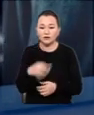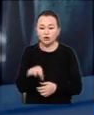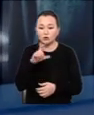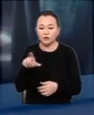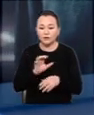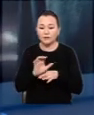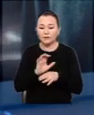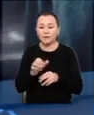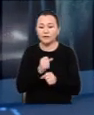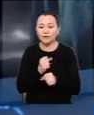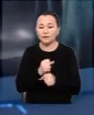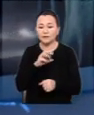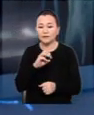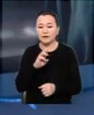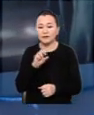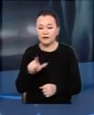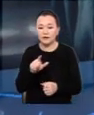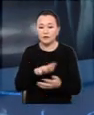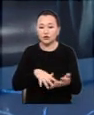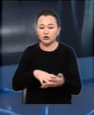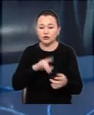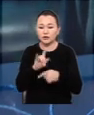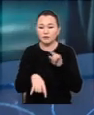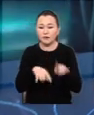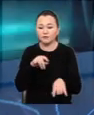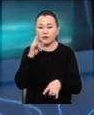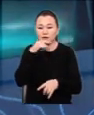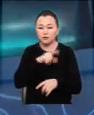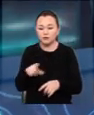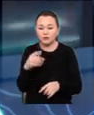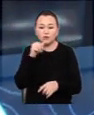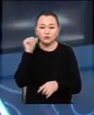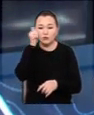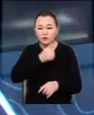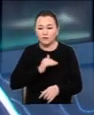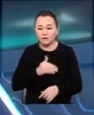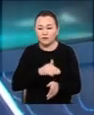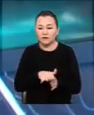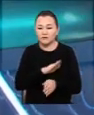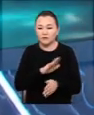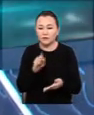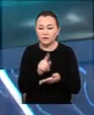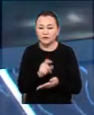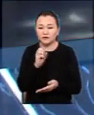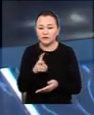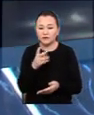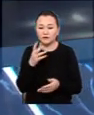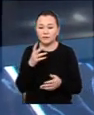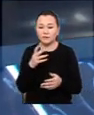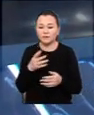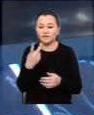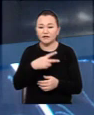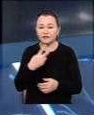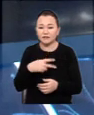Недобросовестные производители мебели продолжают обманывать казахстанцев. В прошлом году фирма не выполнила обязательства как минимум перед